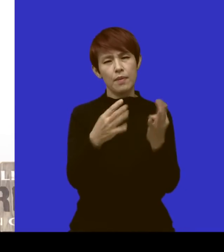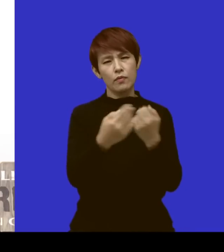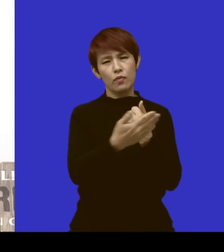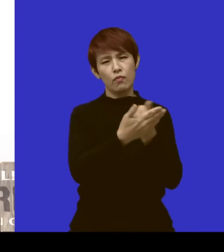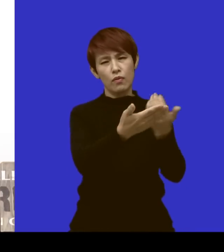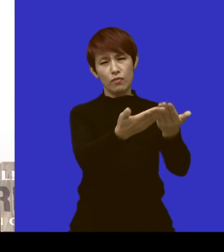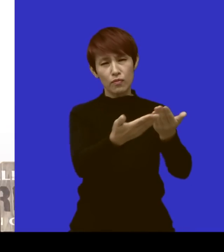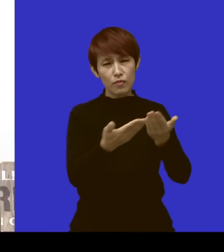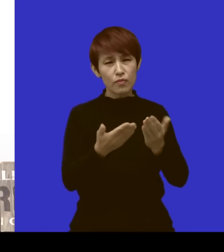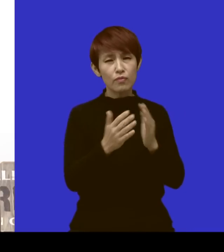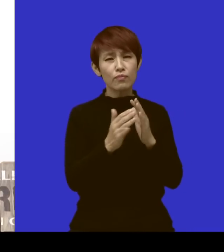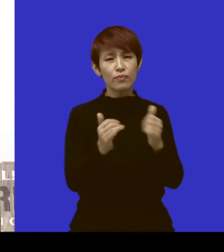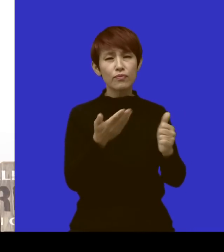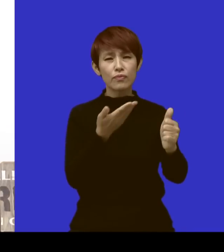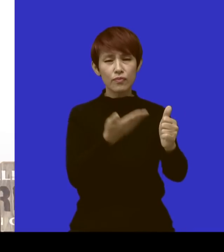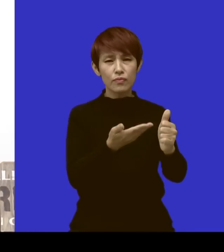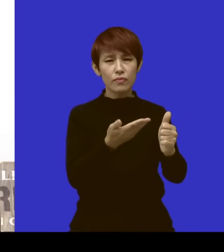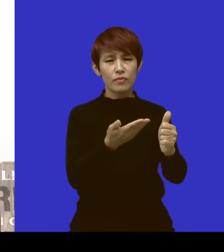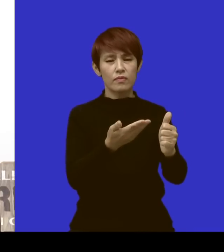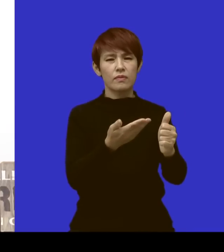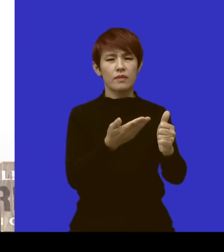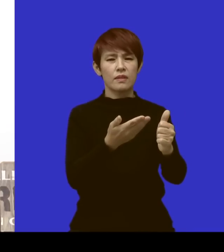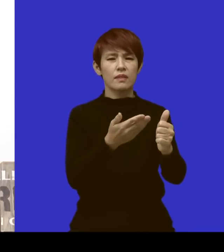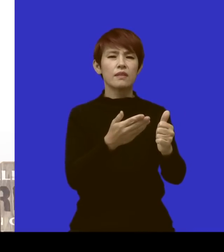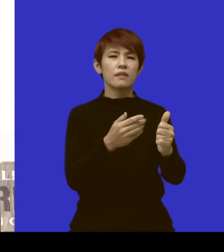주셨던 분이기 때문에도 예.